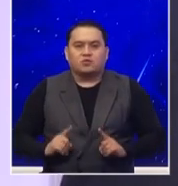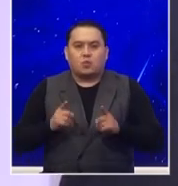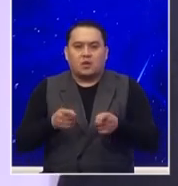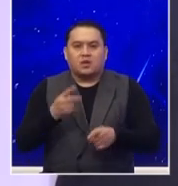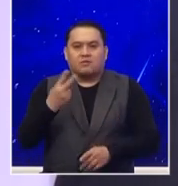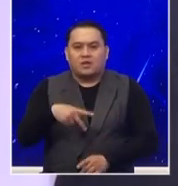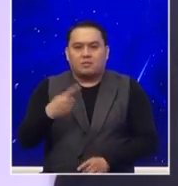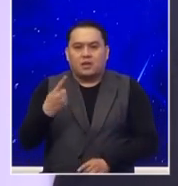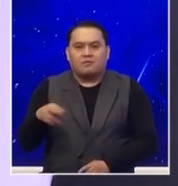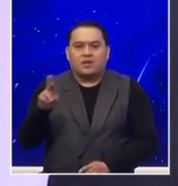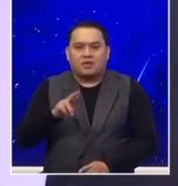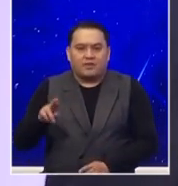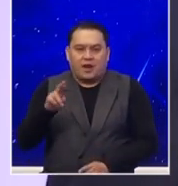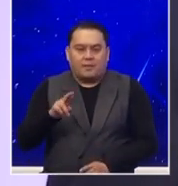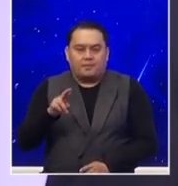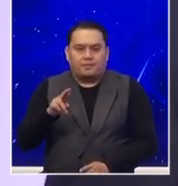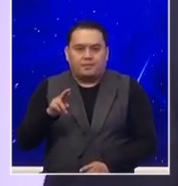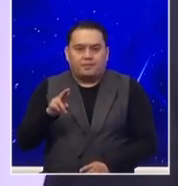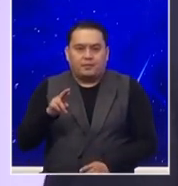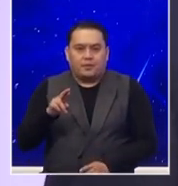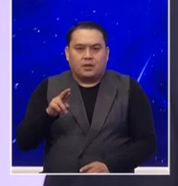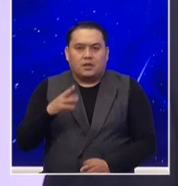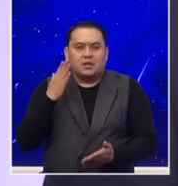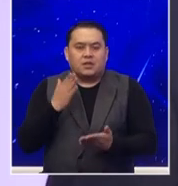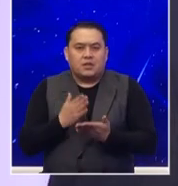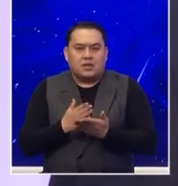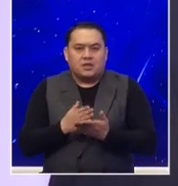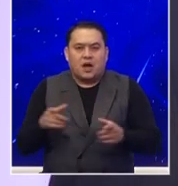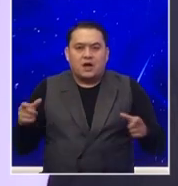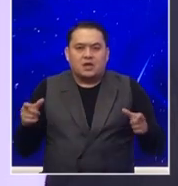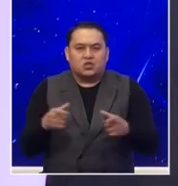с 21 января. Там